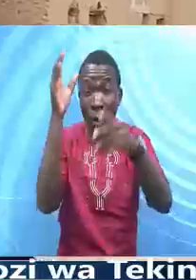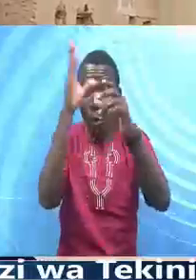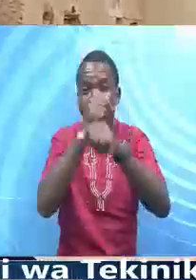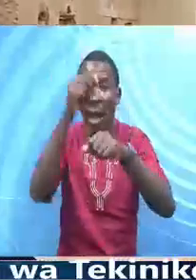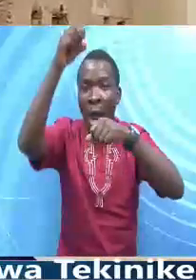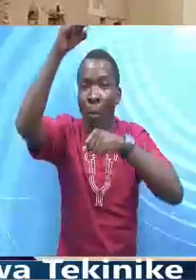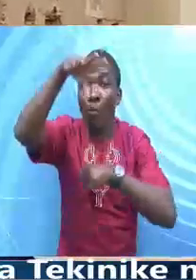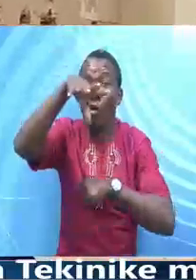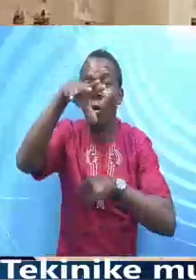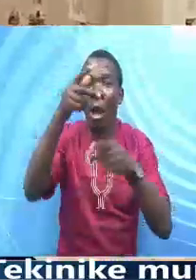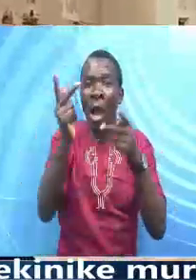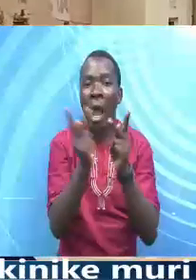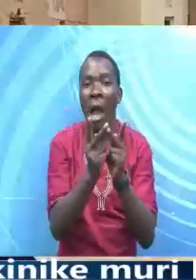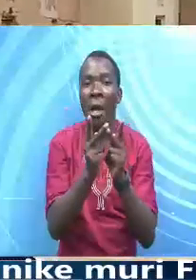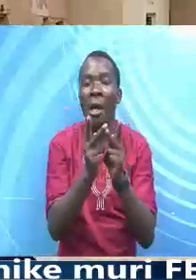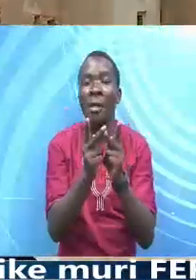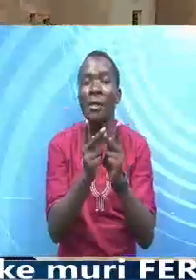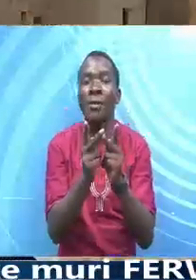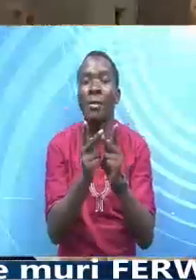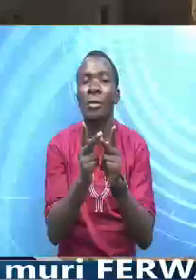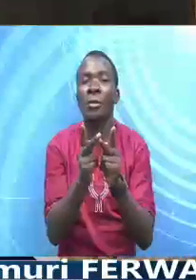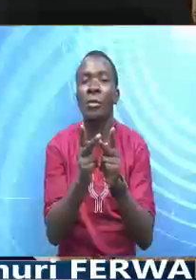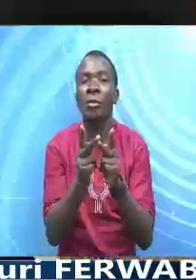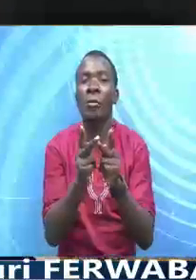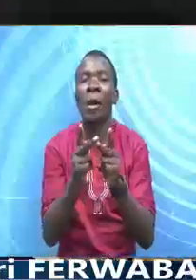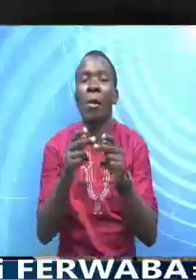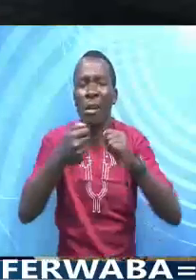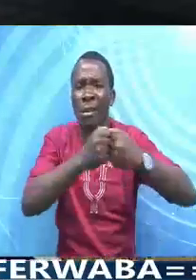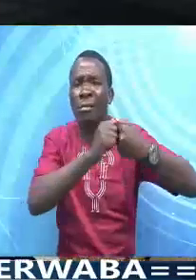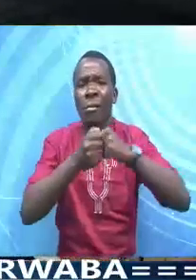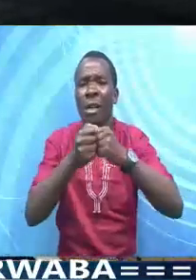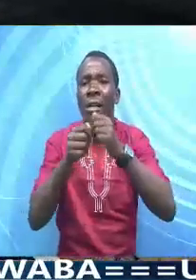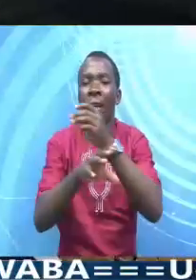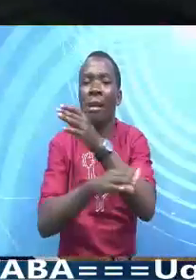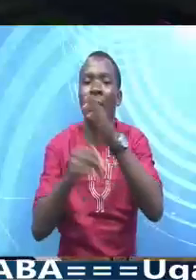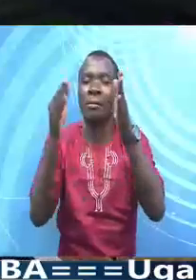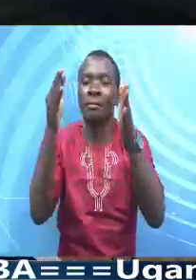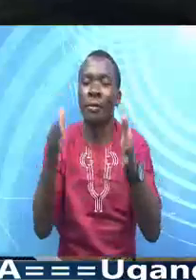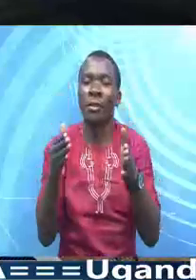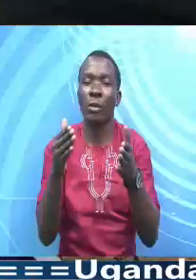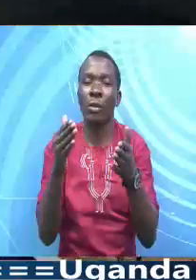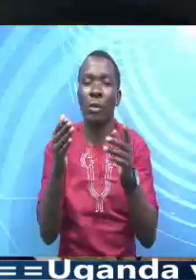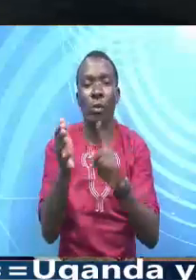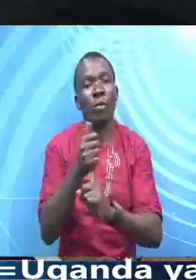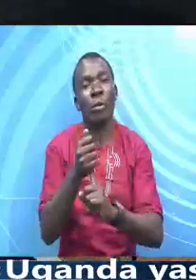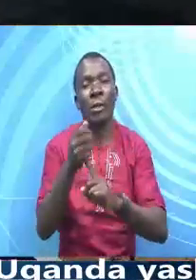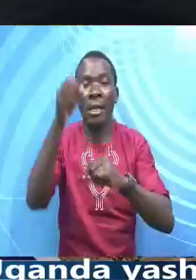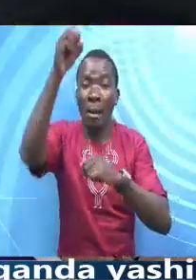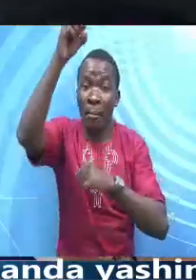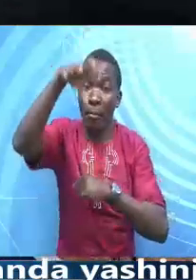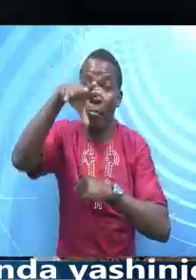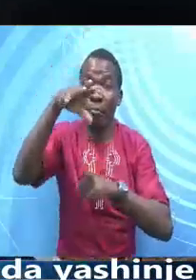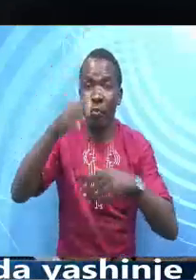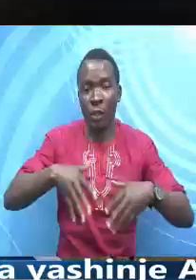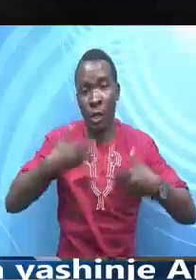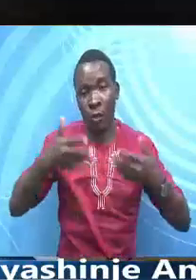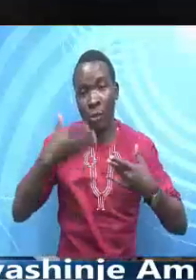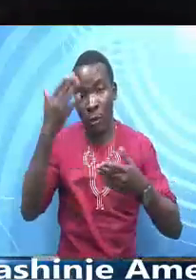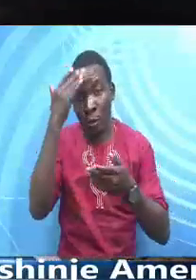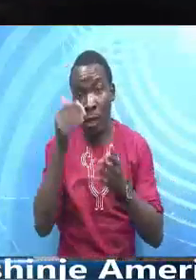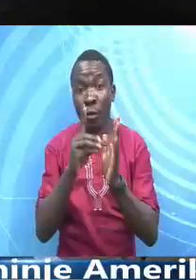aho ngo ndetse badasiba guterwa n'abajura. Ibintu by'amashanyarazi byadushimisha kuko ni iterambere rirambye.